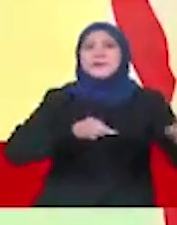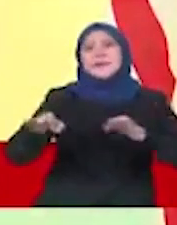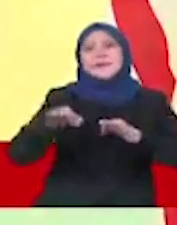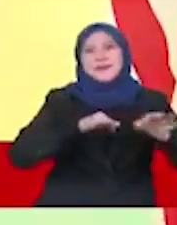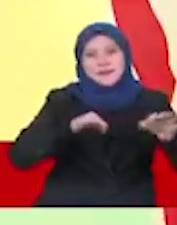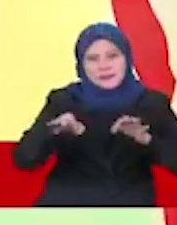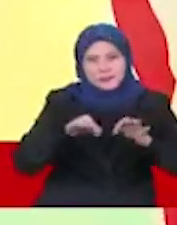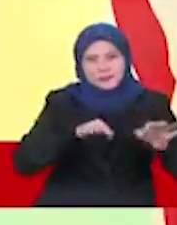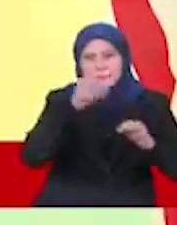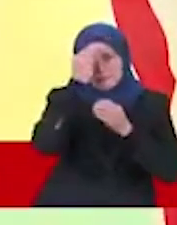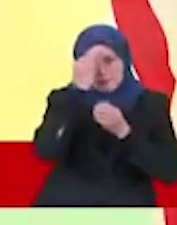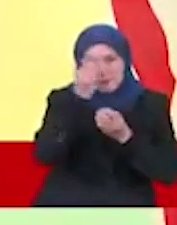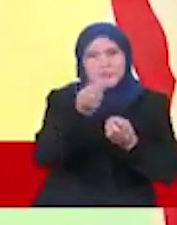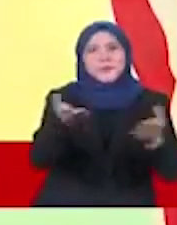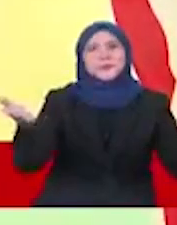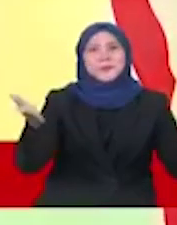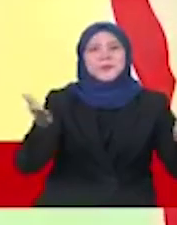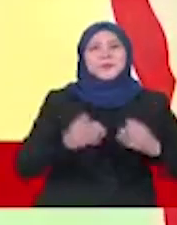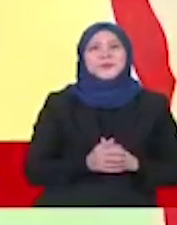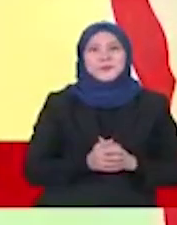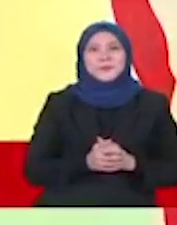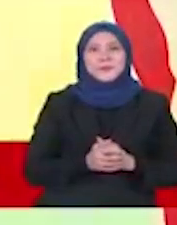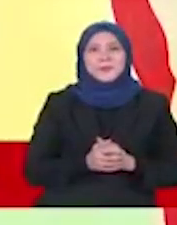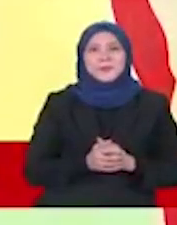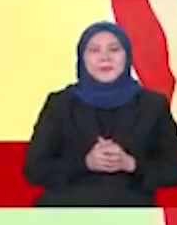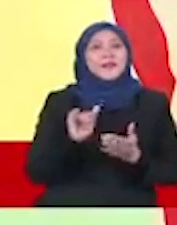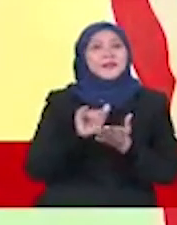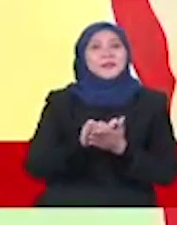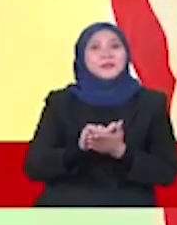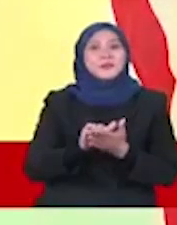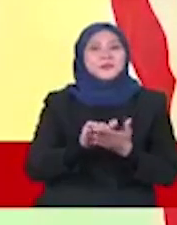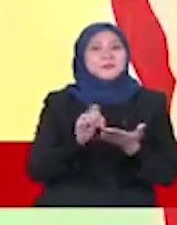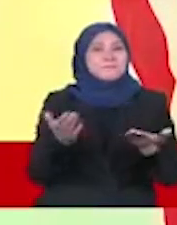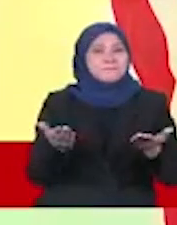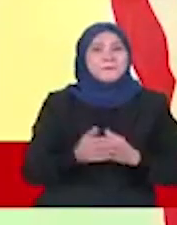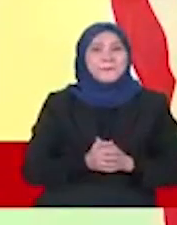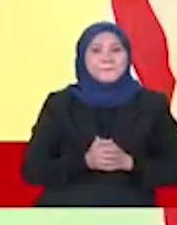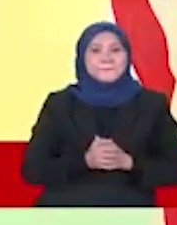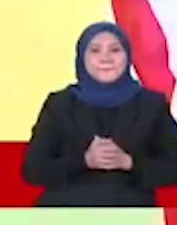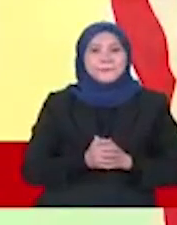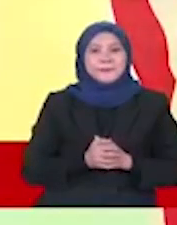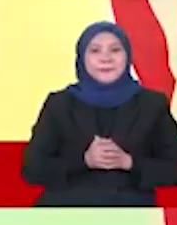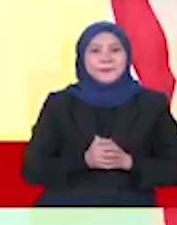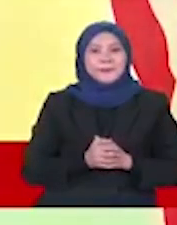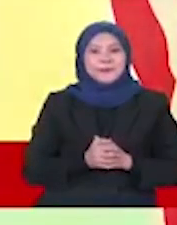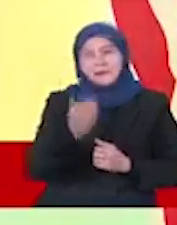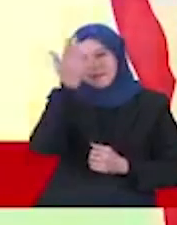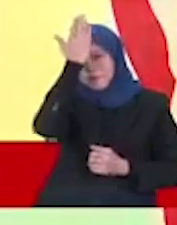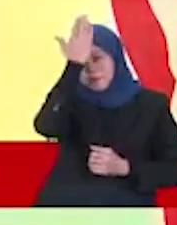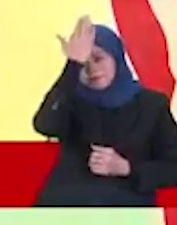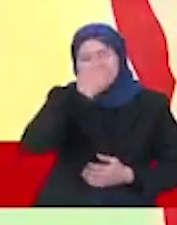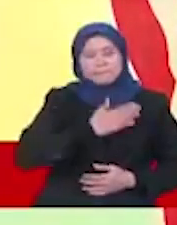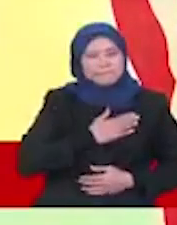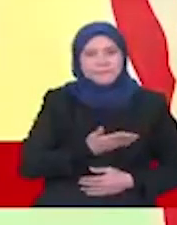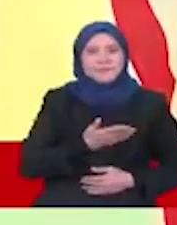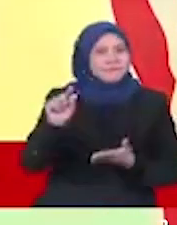penjelasan ini kerana itu sumbangan yang dibuat oleh Yang di-Pertuan Agong